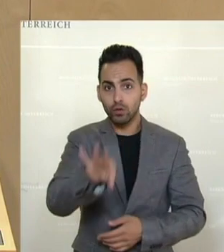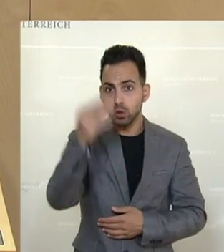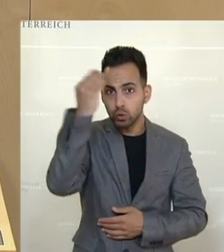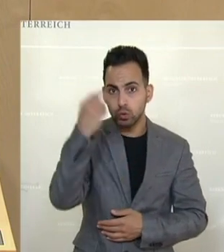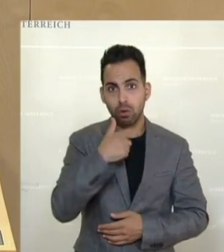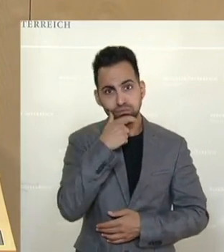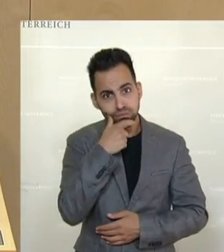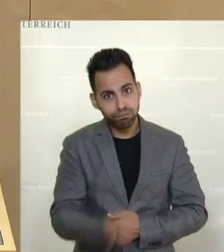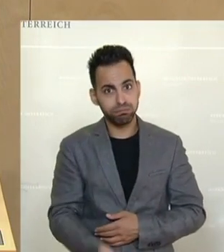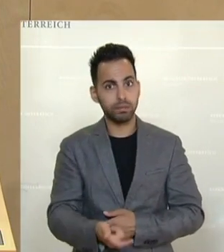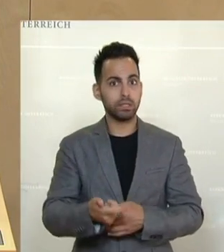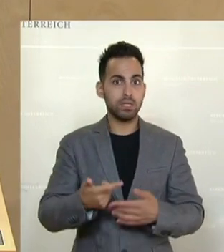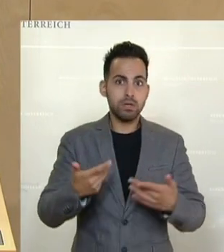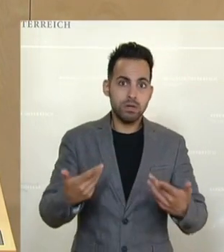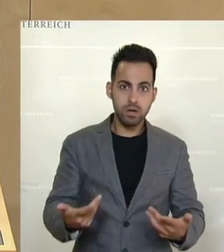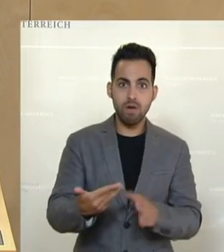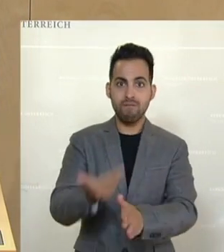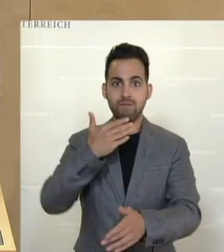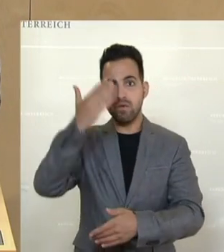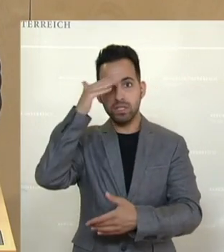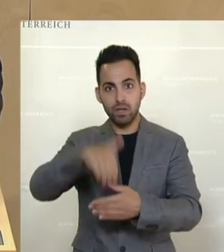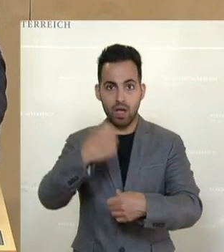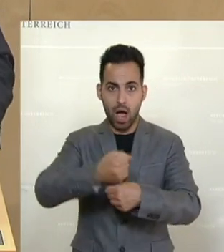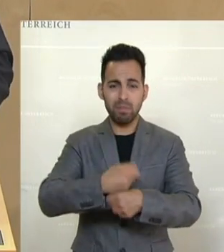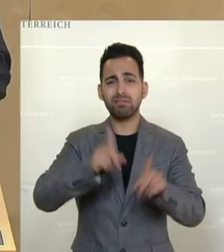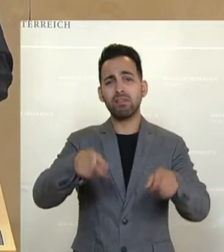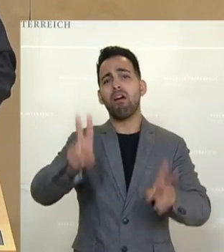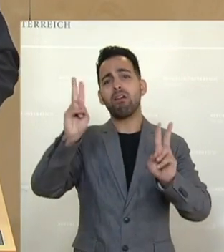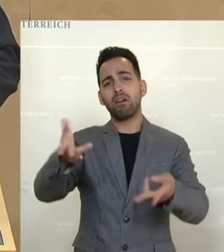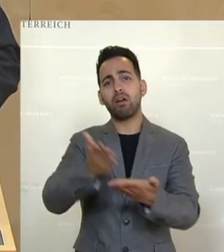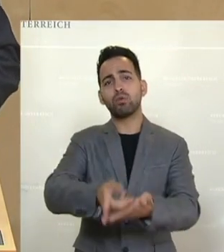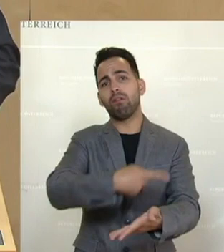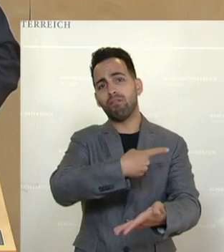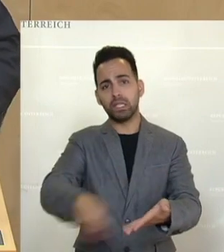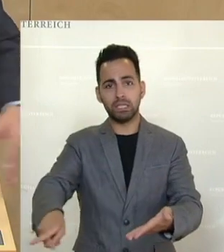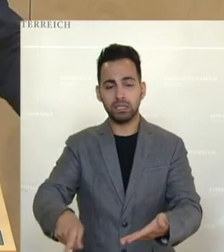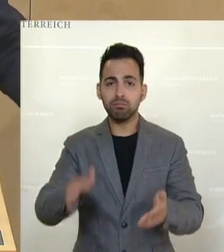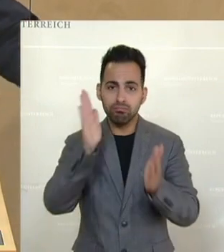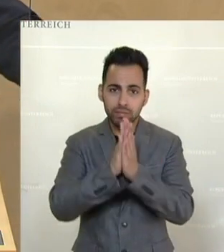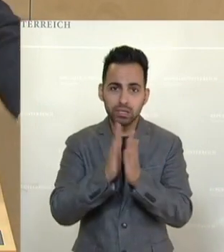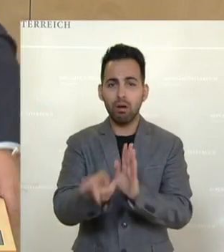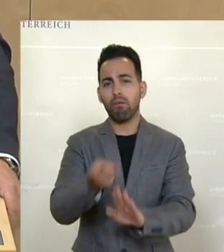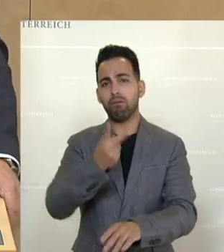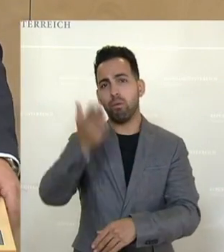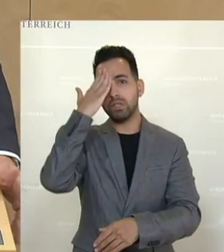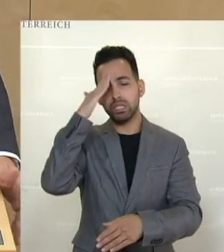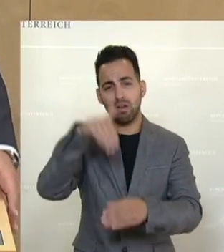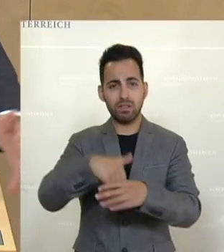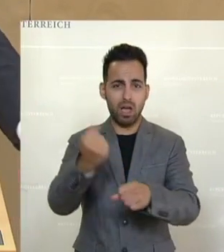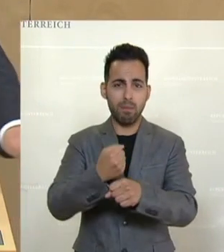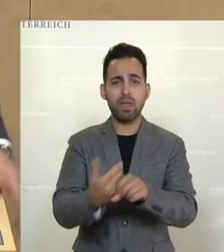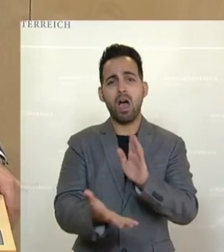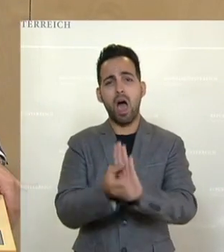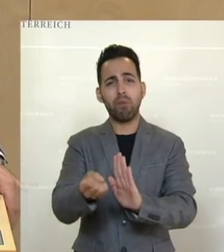großen Aufwand darstellt. Auf diese vorwissenschaftliche Arbeit kann man verzichten und schaffen Sie diese vorwissenschaftliche Arbeit ganz einfach ab.